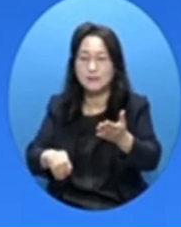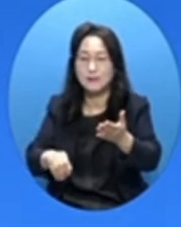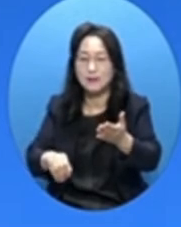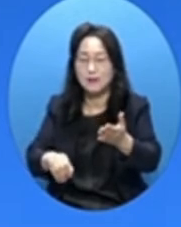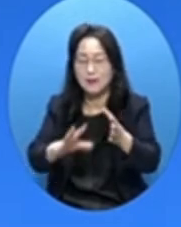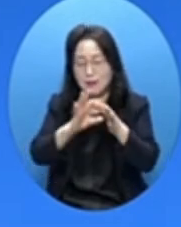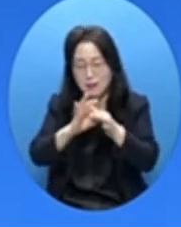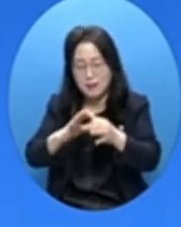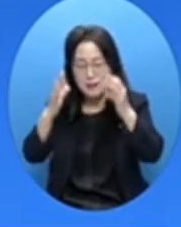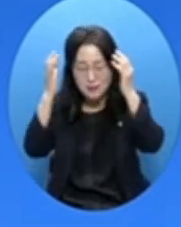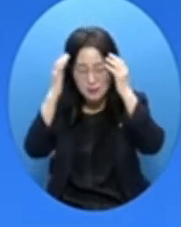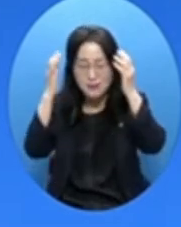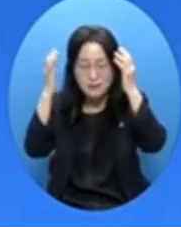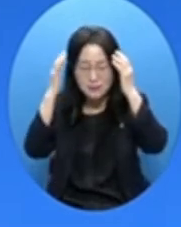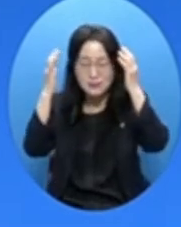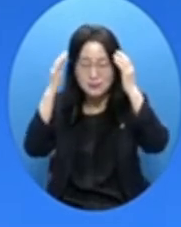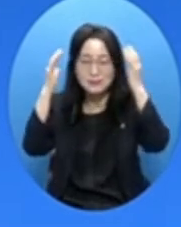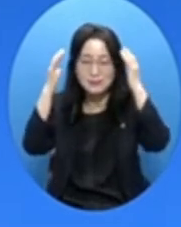그도 속에서